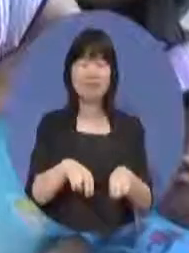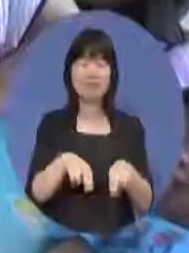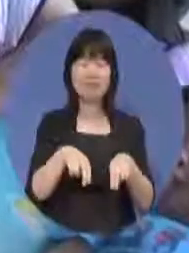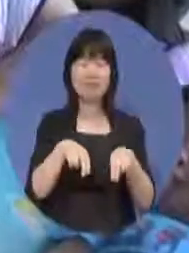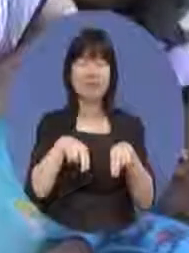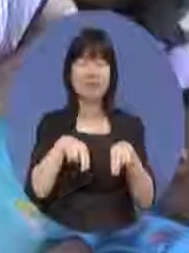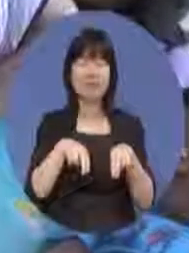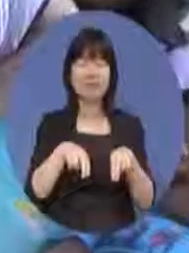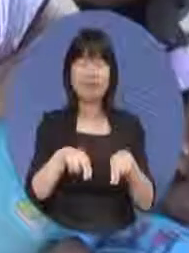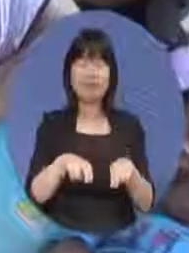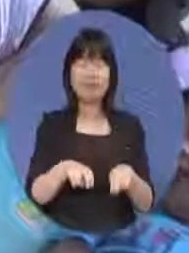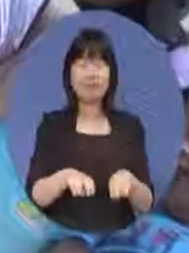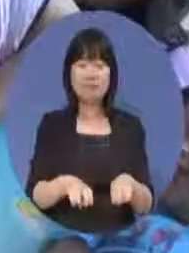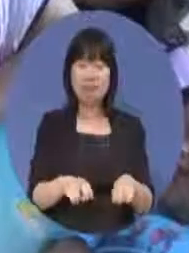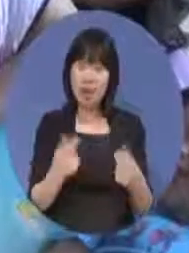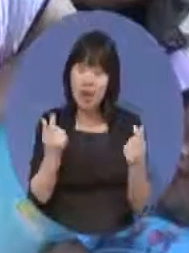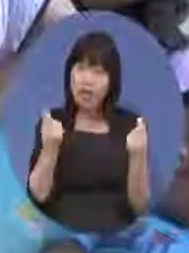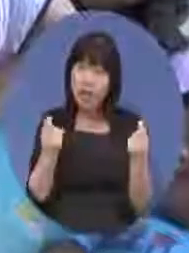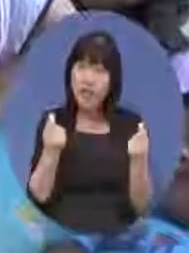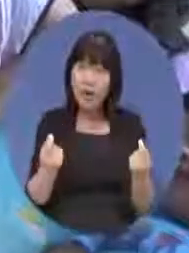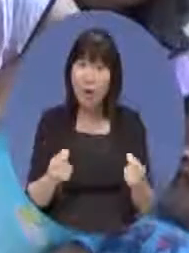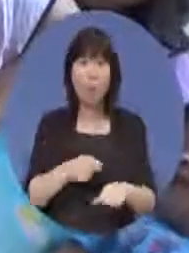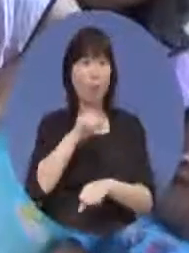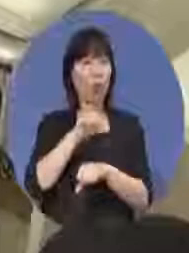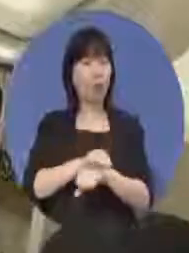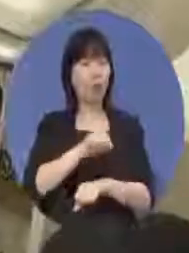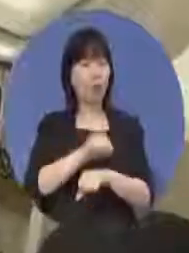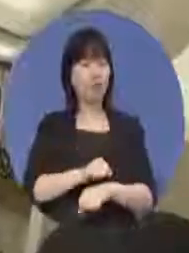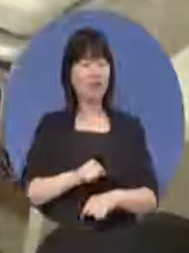잘했다. 이렇게요? 잘하네.